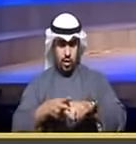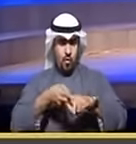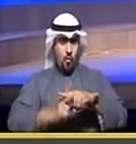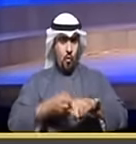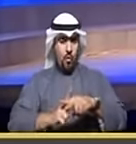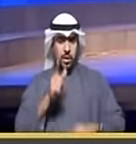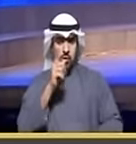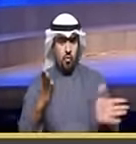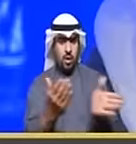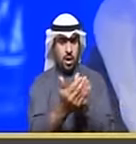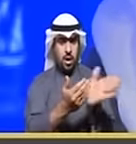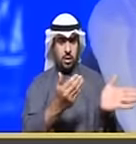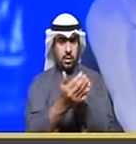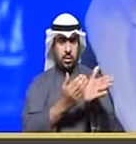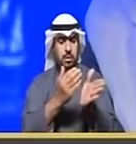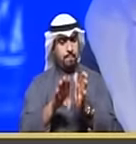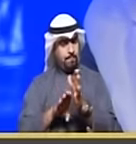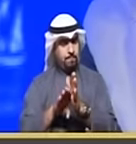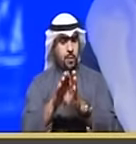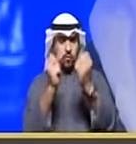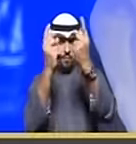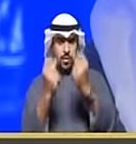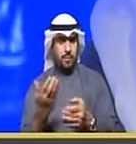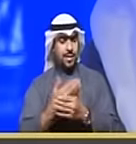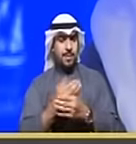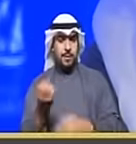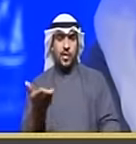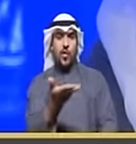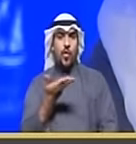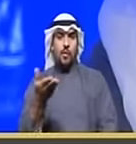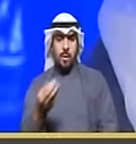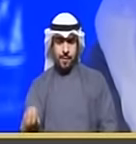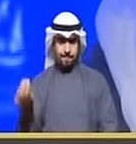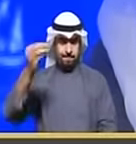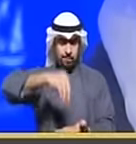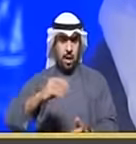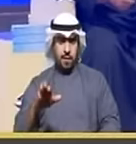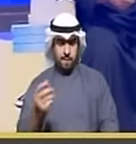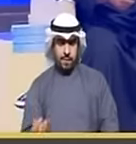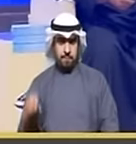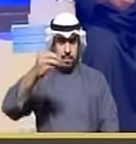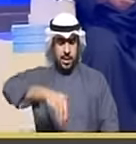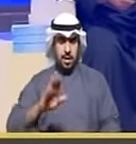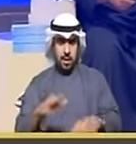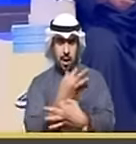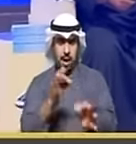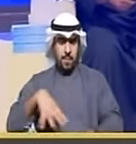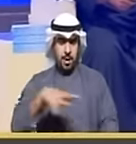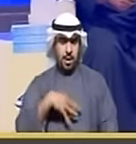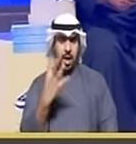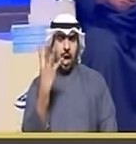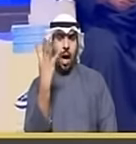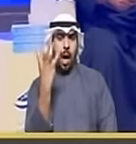ان الاقتصاد حقق قفزات عديده كزيا الاستثمار المباشر بنحو 300% وجذب 400 مليون